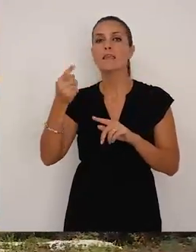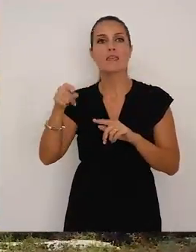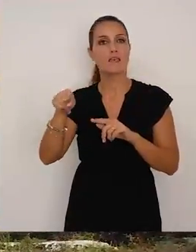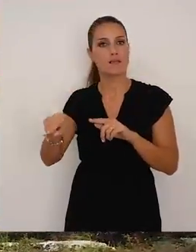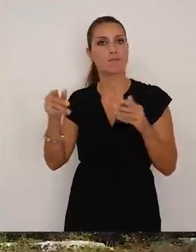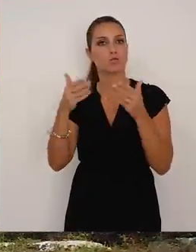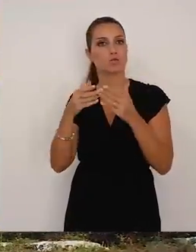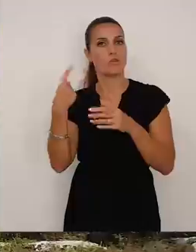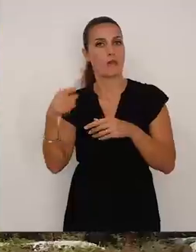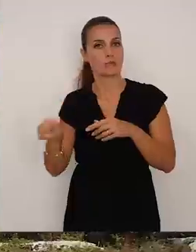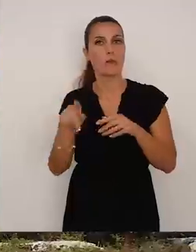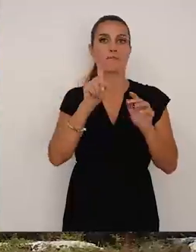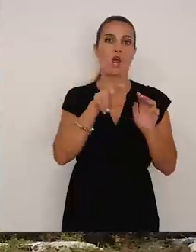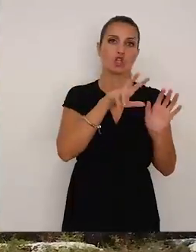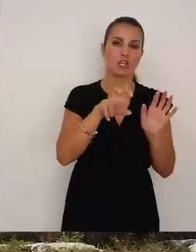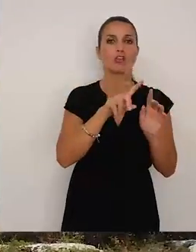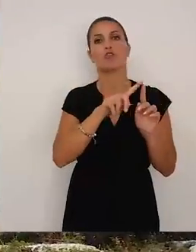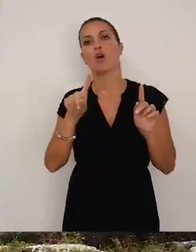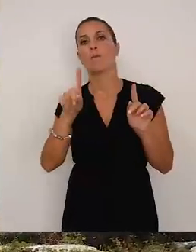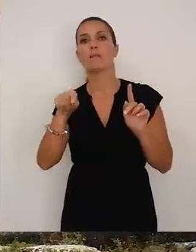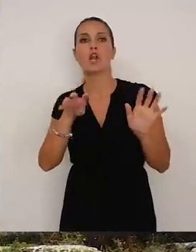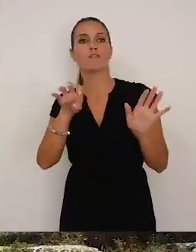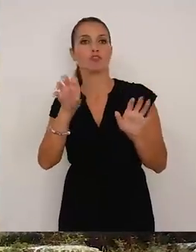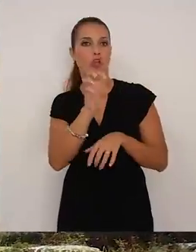l'Ottocento e il Novecento.